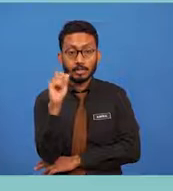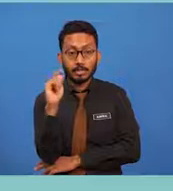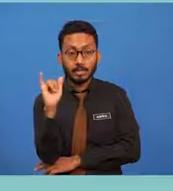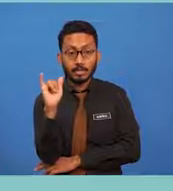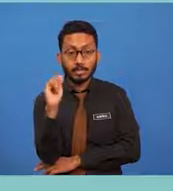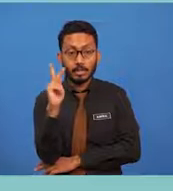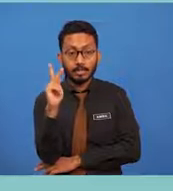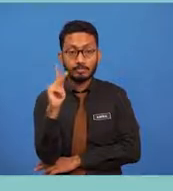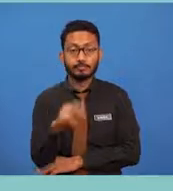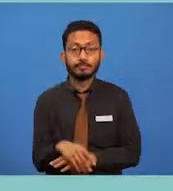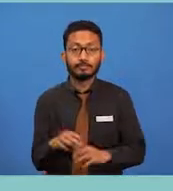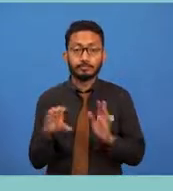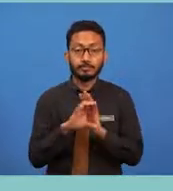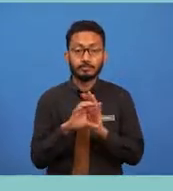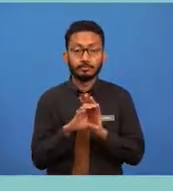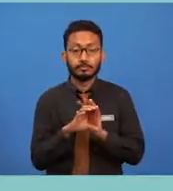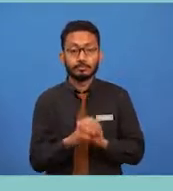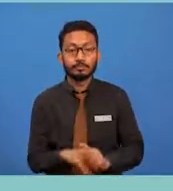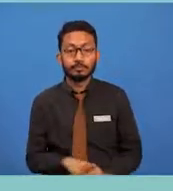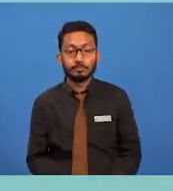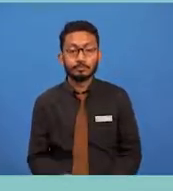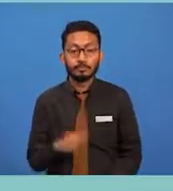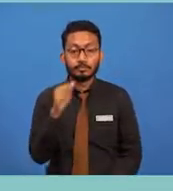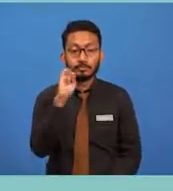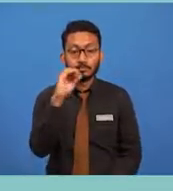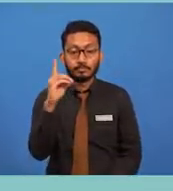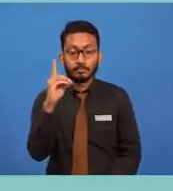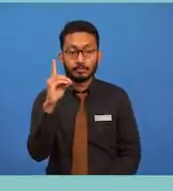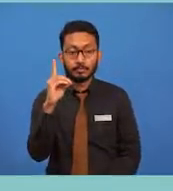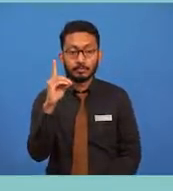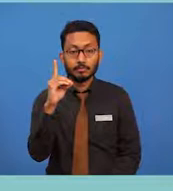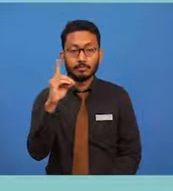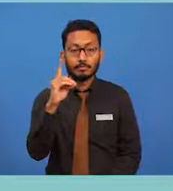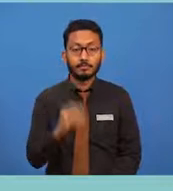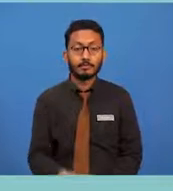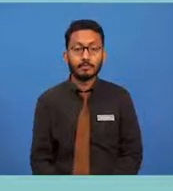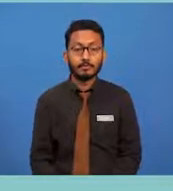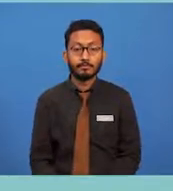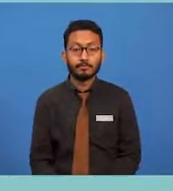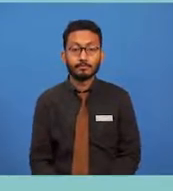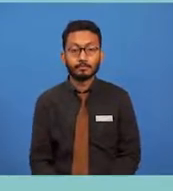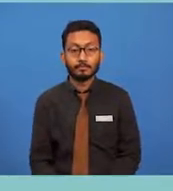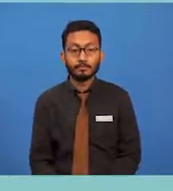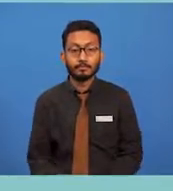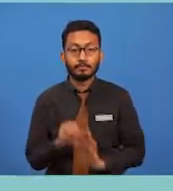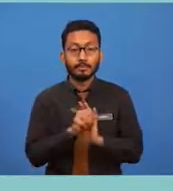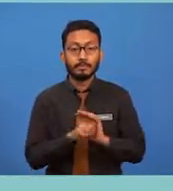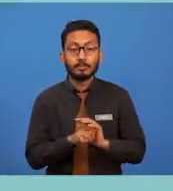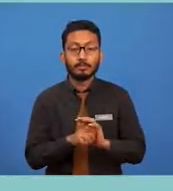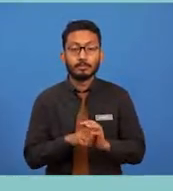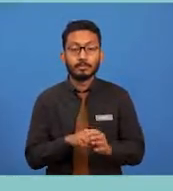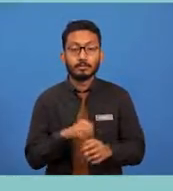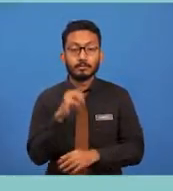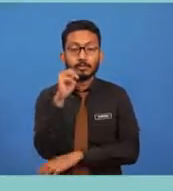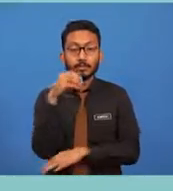Contoh persamaan di mana asid hidroklorik mengayon dalam air bagi menghasilkan satu ion hidrogen.